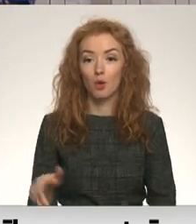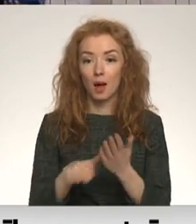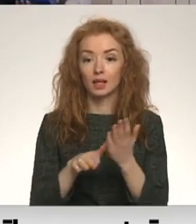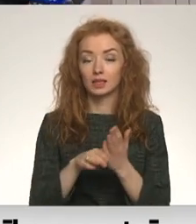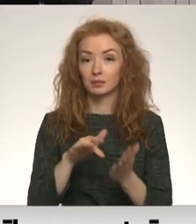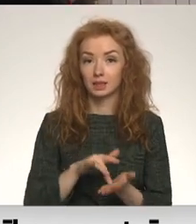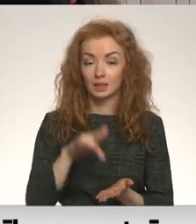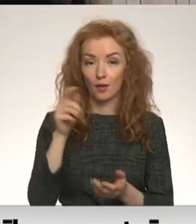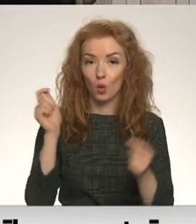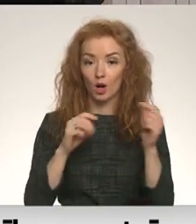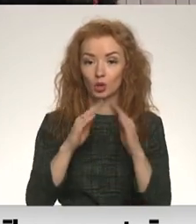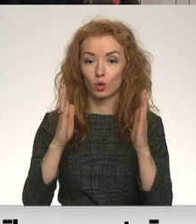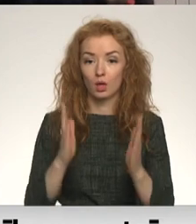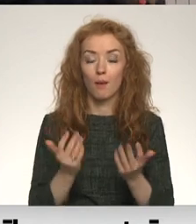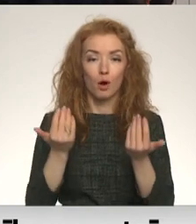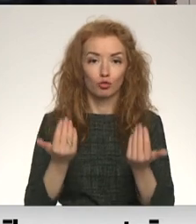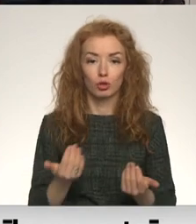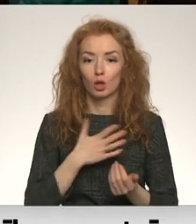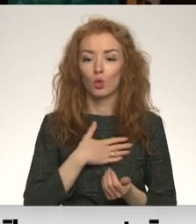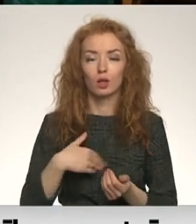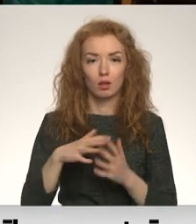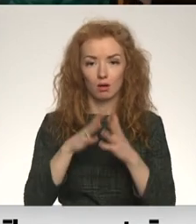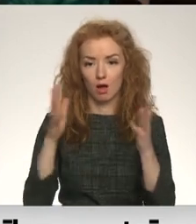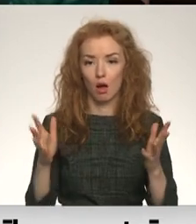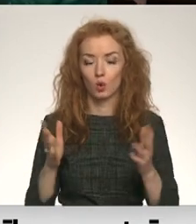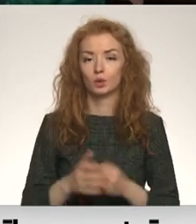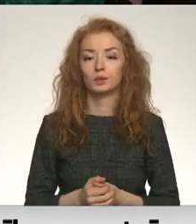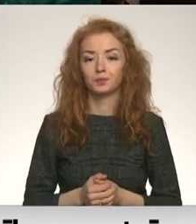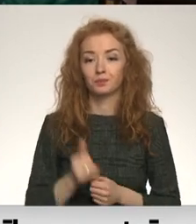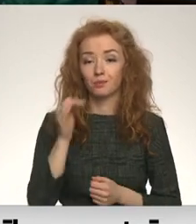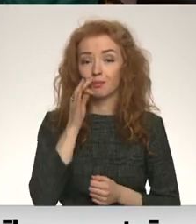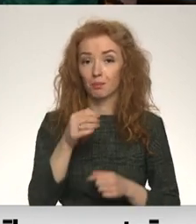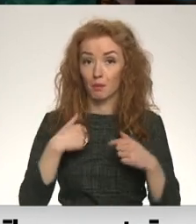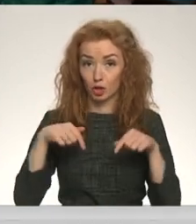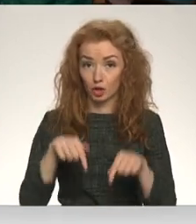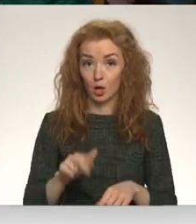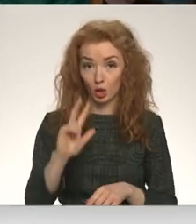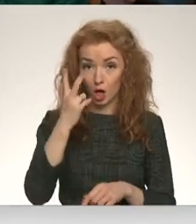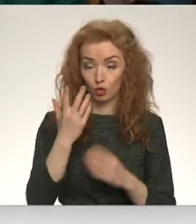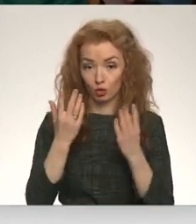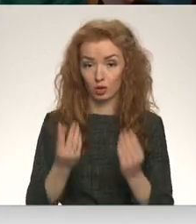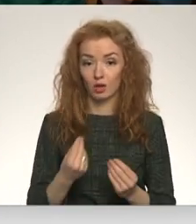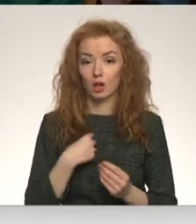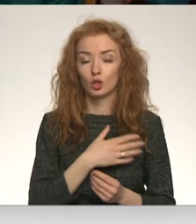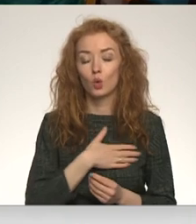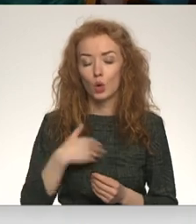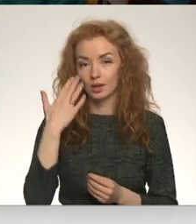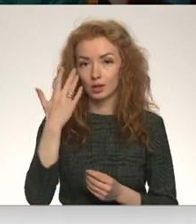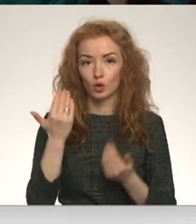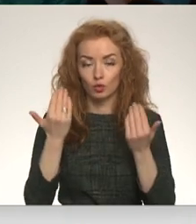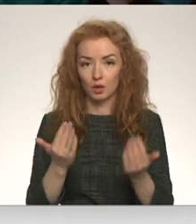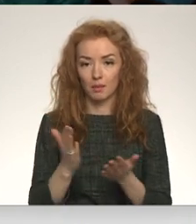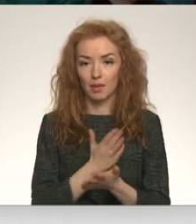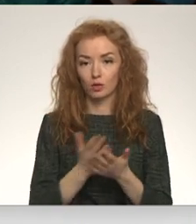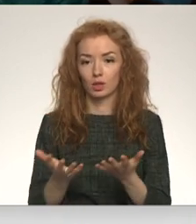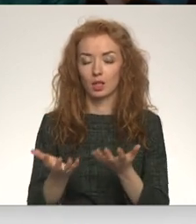centrā kongresu namā arī šodien ļoti daudz. Mēs šeit esam jau trešo dienu. Es ļoti ceru, ka šodien beidzot